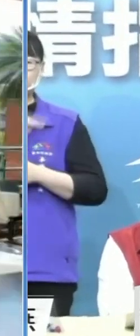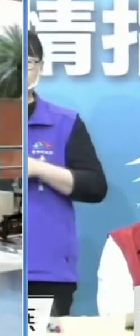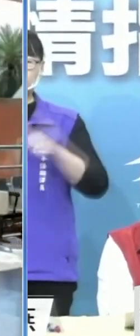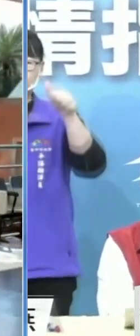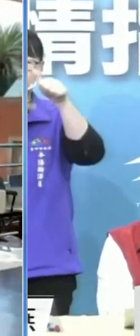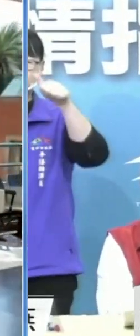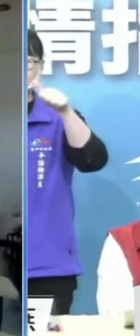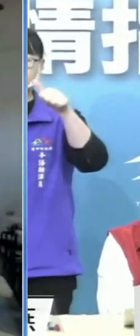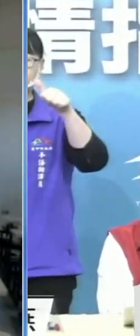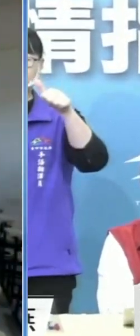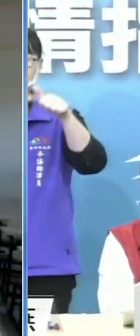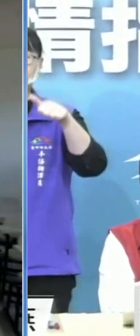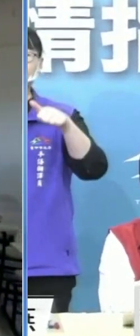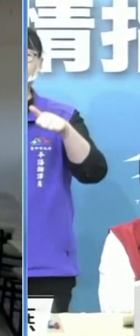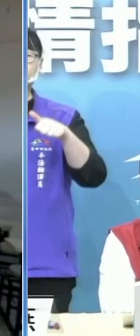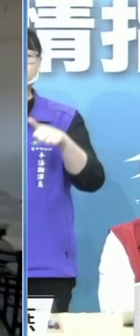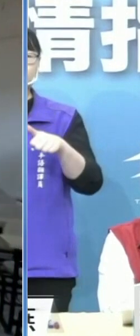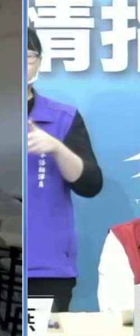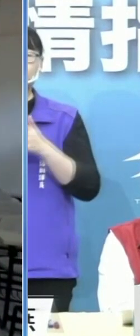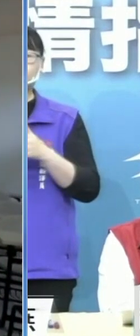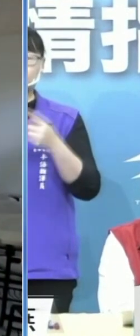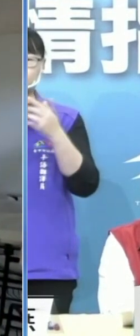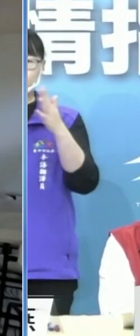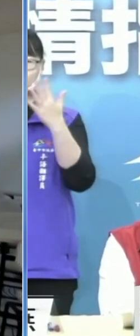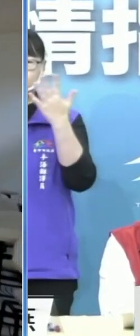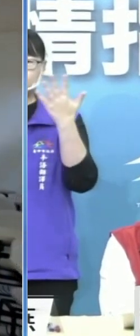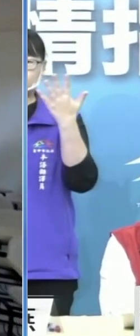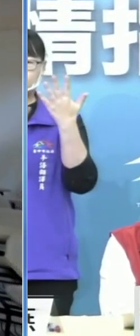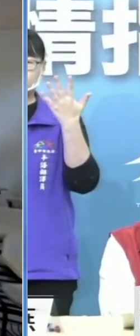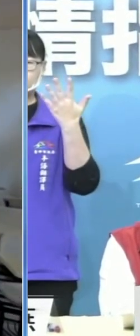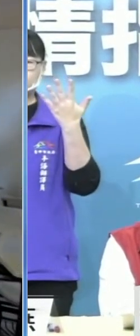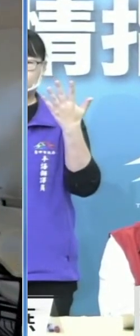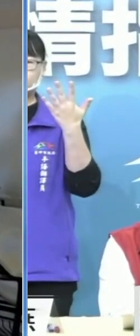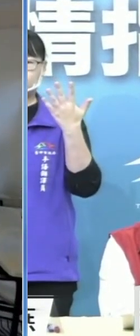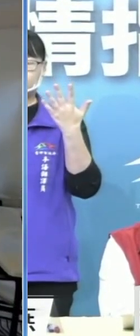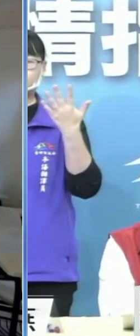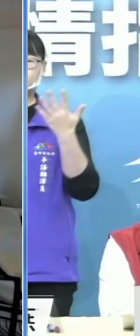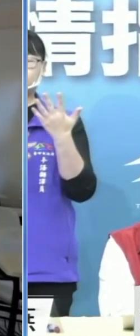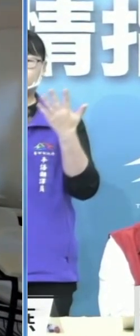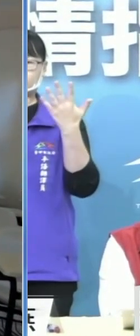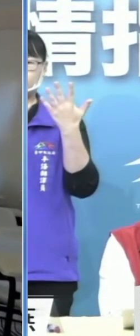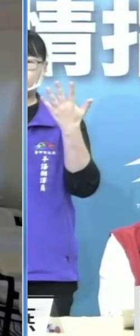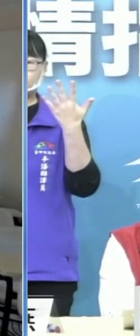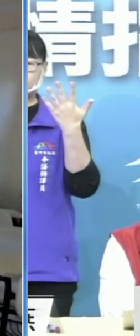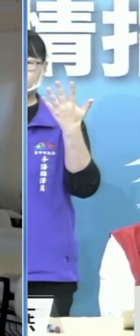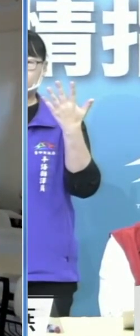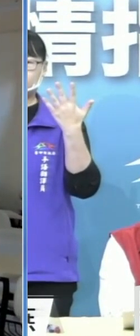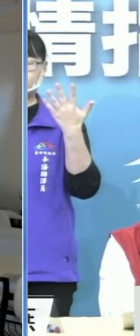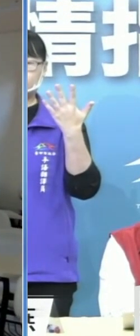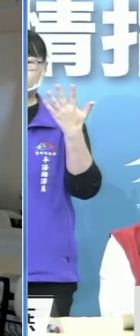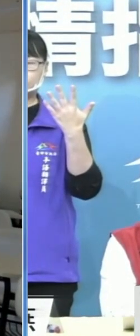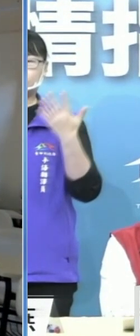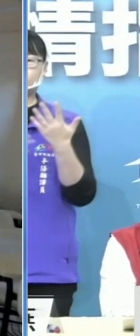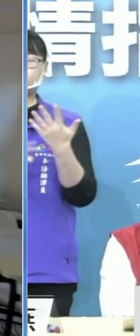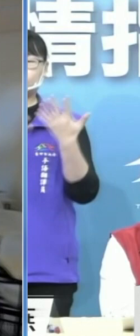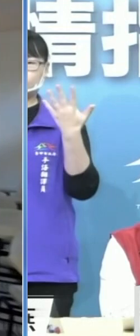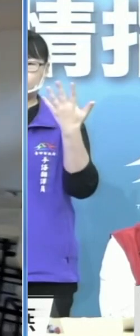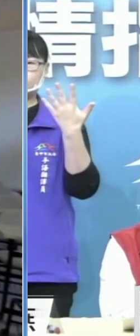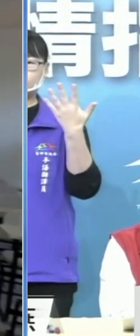诊的案例分别是2920和编号2960。2920